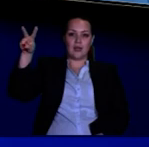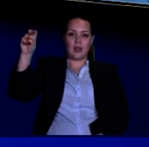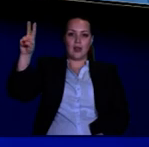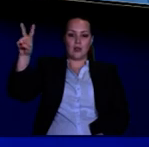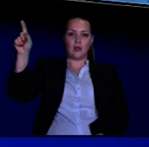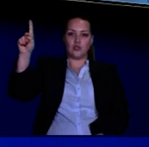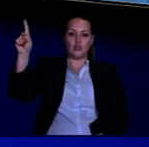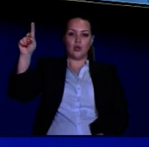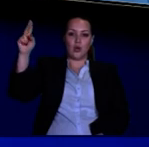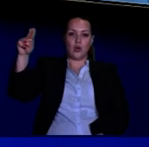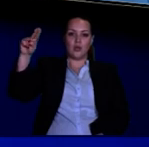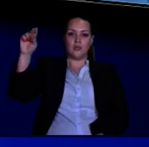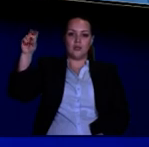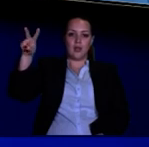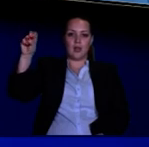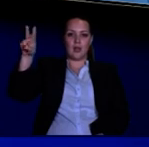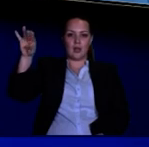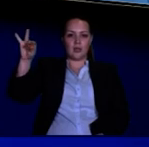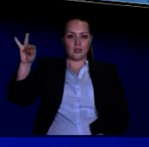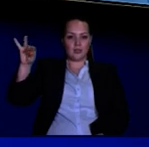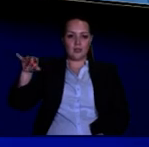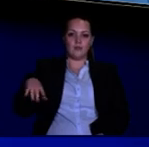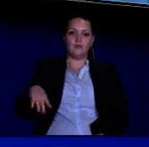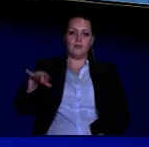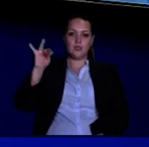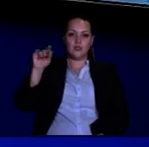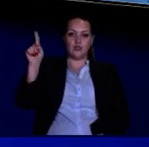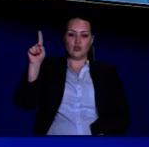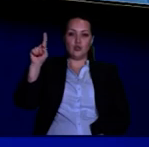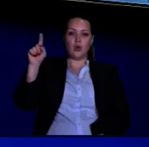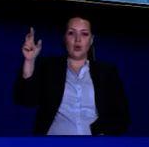что делали и что сделали.